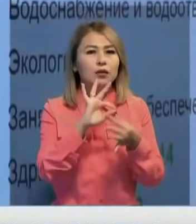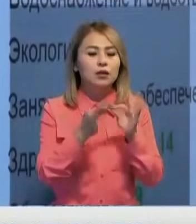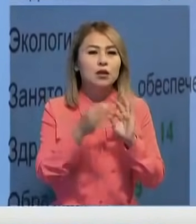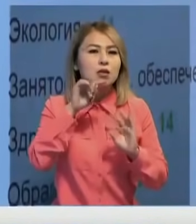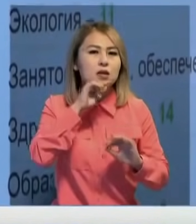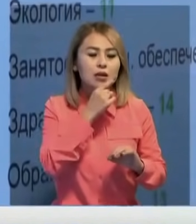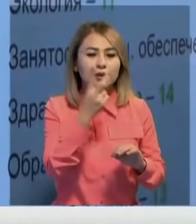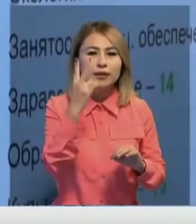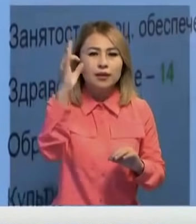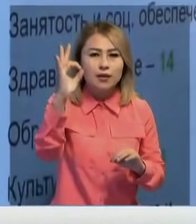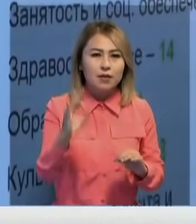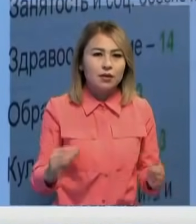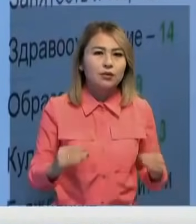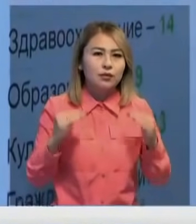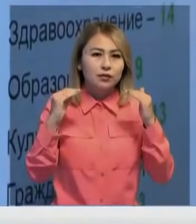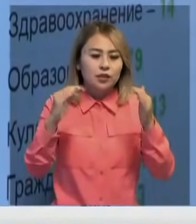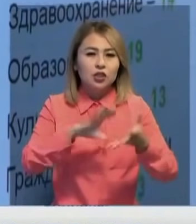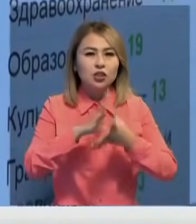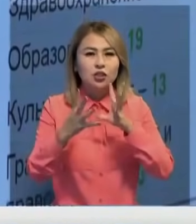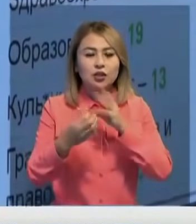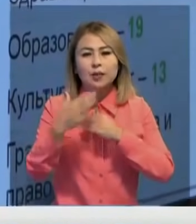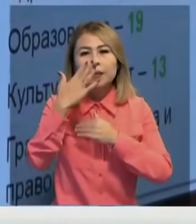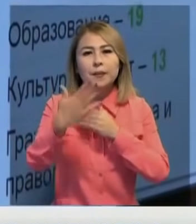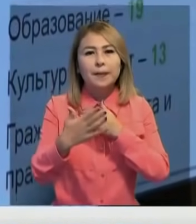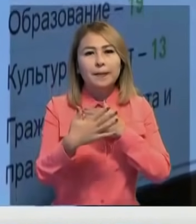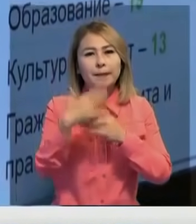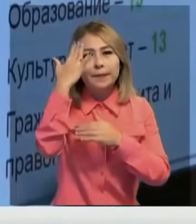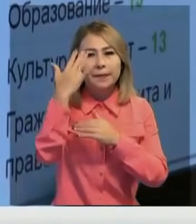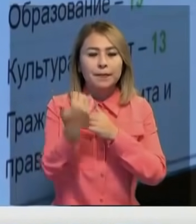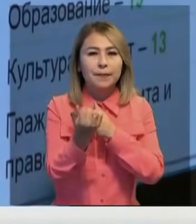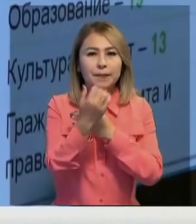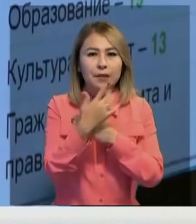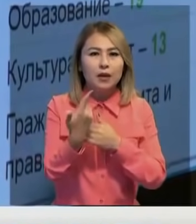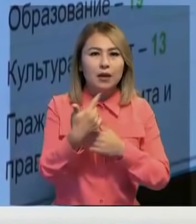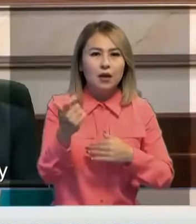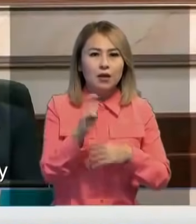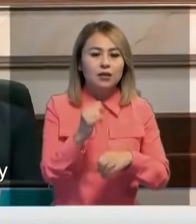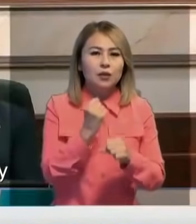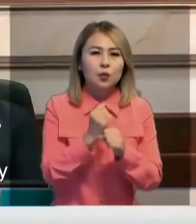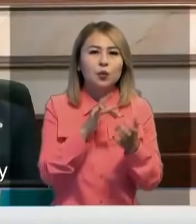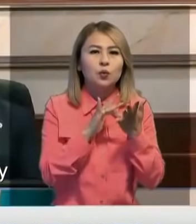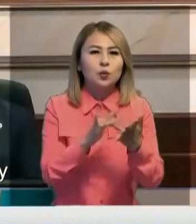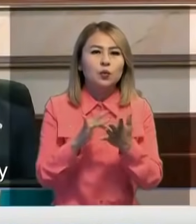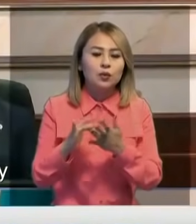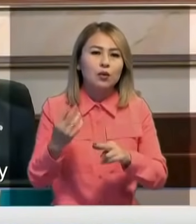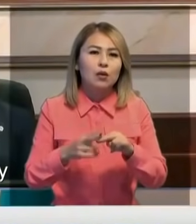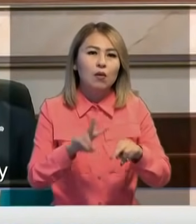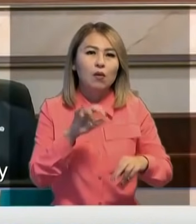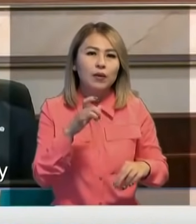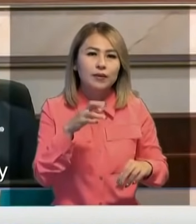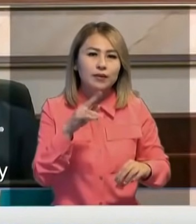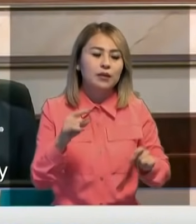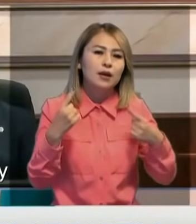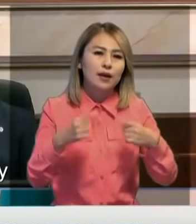экономикасы 32%-ға өседі. Жалпы таяудағы жылдары мұнай газ секторын, өңдеу өнеркәсібін, туризм, көлік пен логистиканы және тағы да